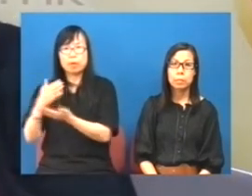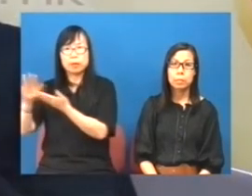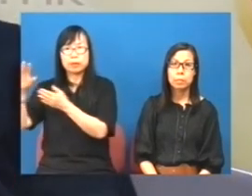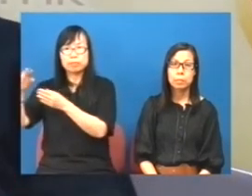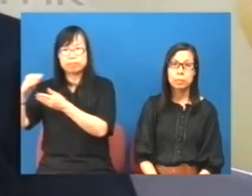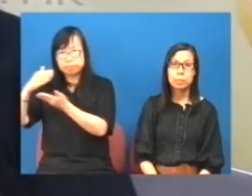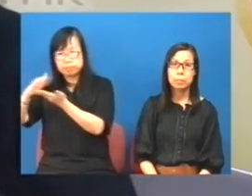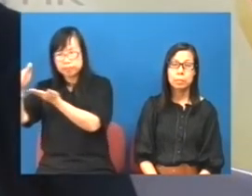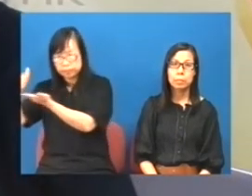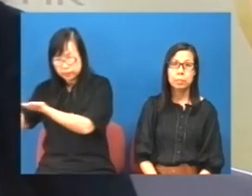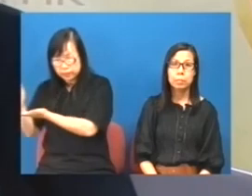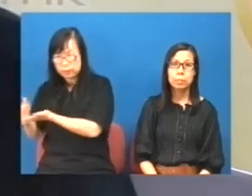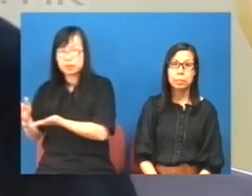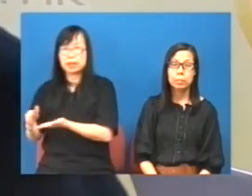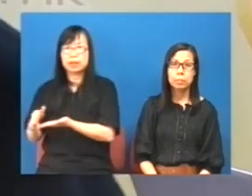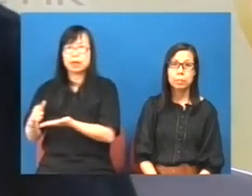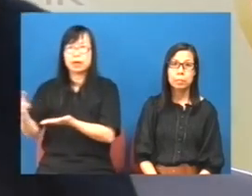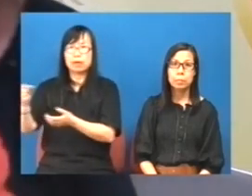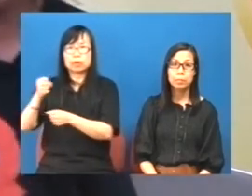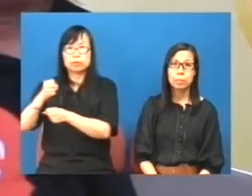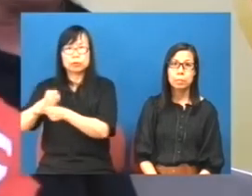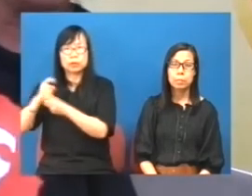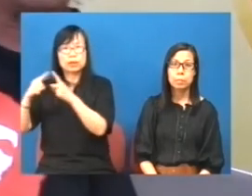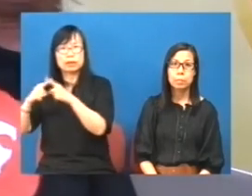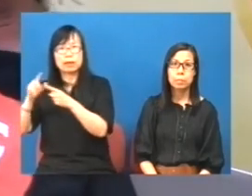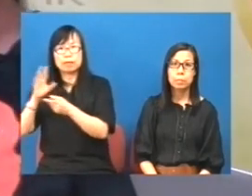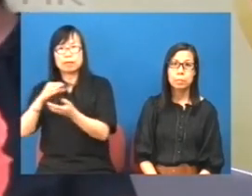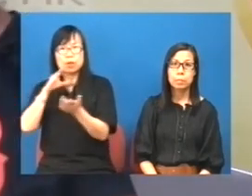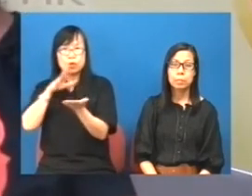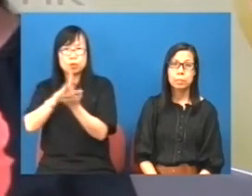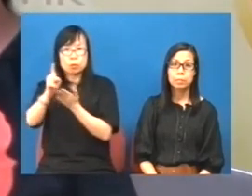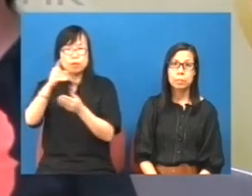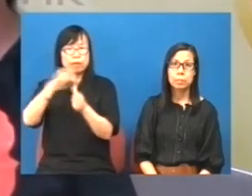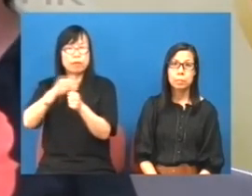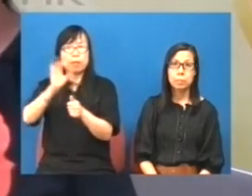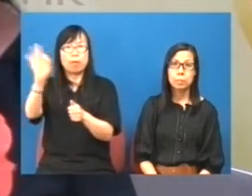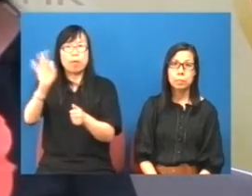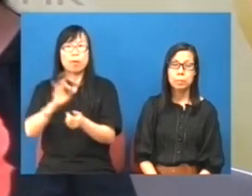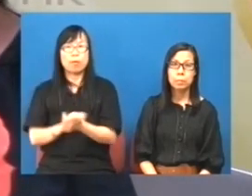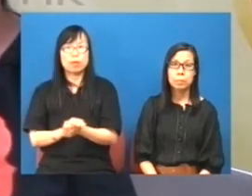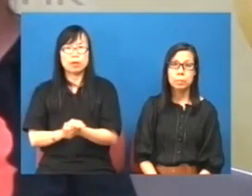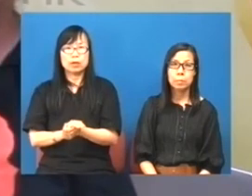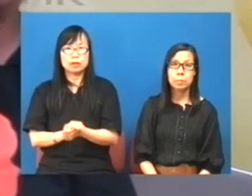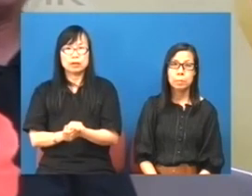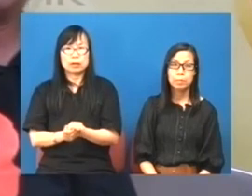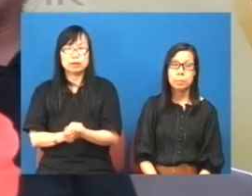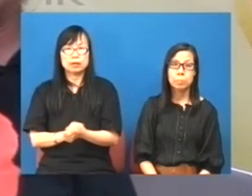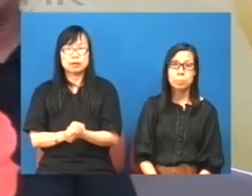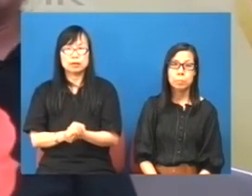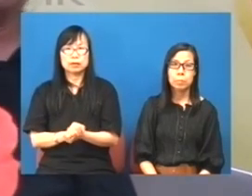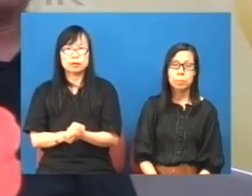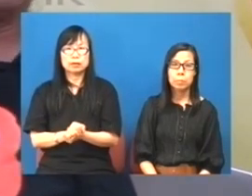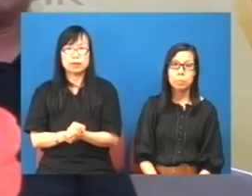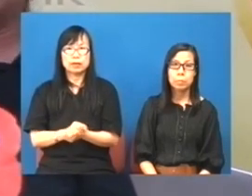層分判的時候變成那些從業員沒有歸屬感和沒有專業的訓練如果你要專業訓練因為洗廁所可能專業訓練會少些但是